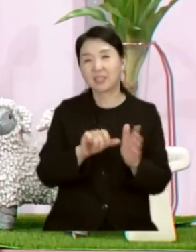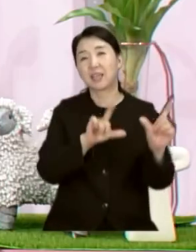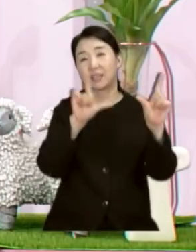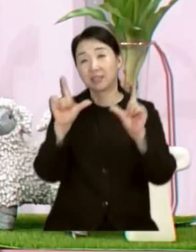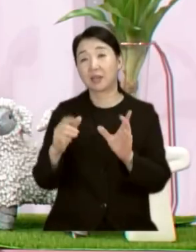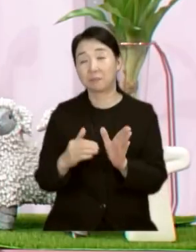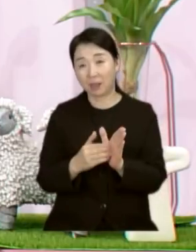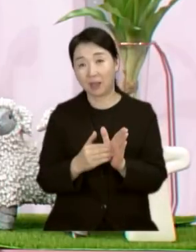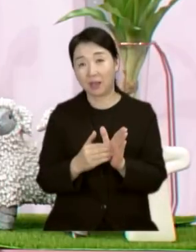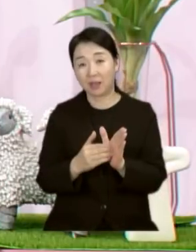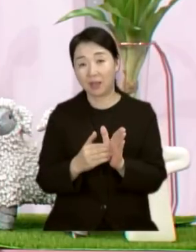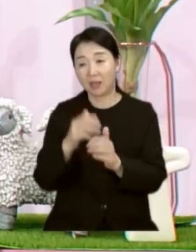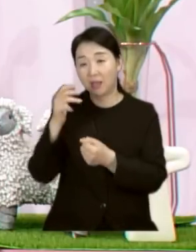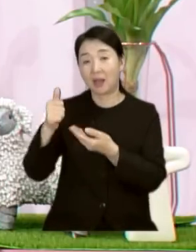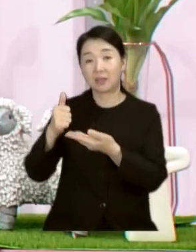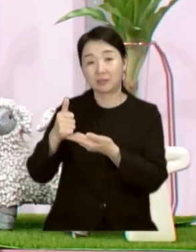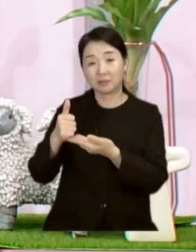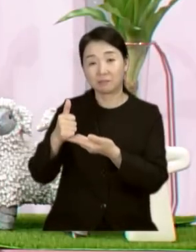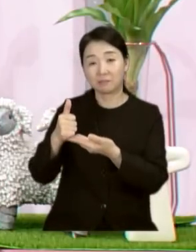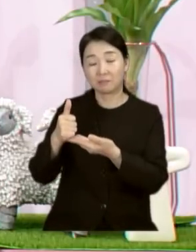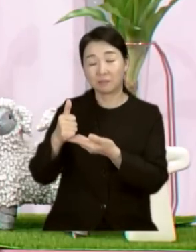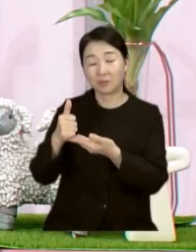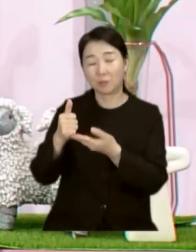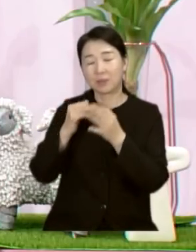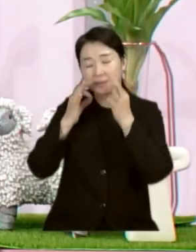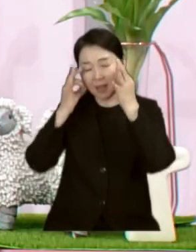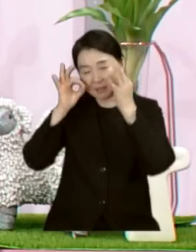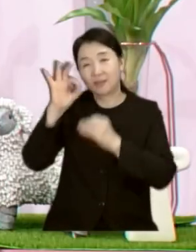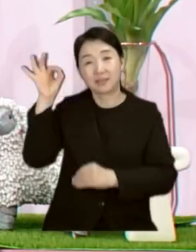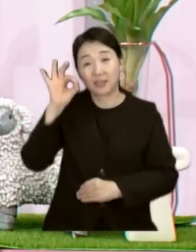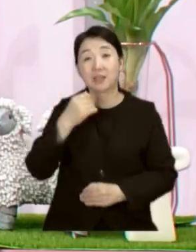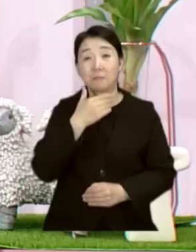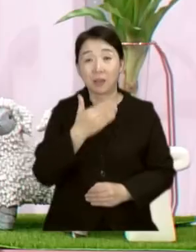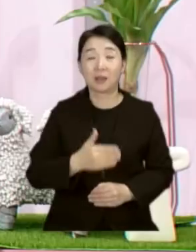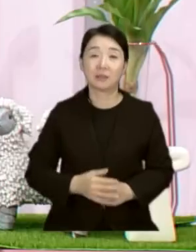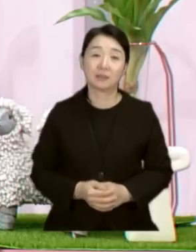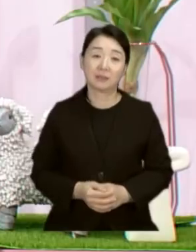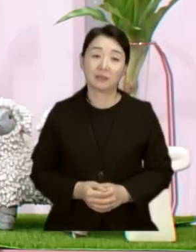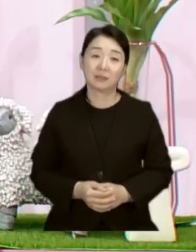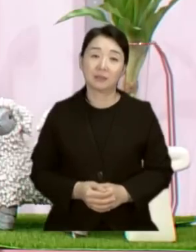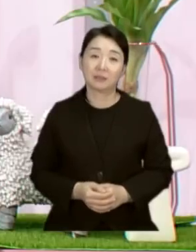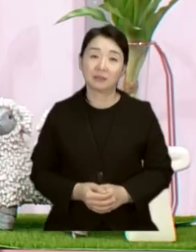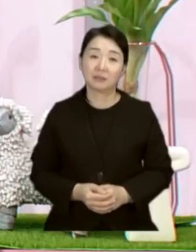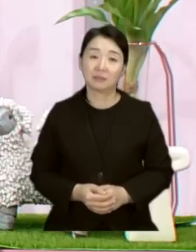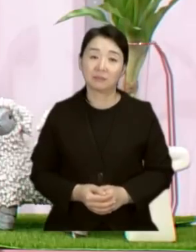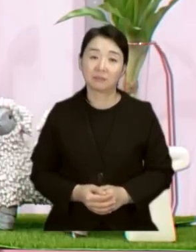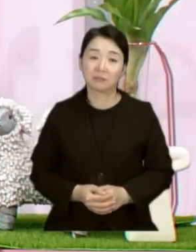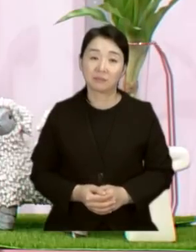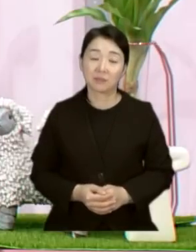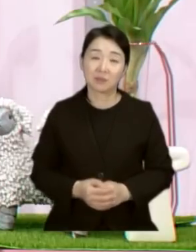인생을 살면서 하나님을 좀 더 절실하게 찾게 되고 이제 진짜